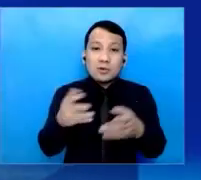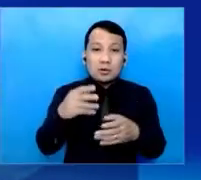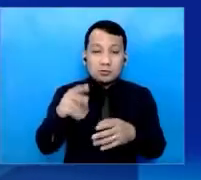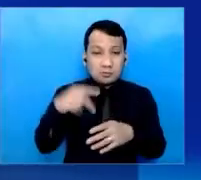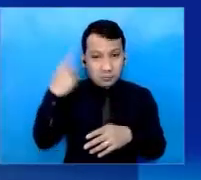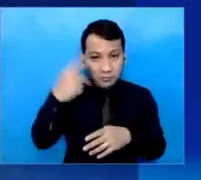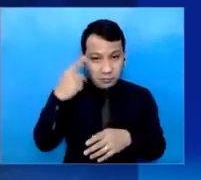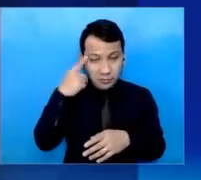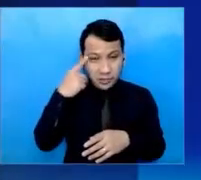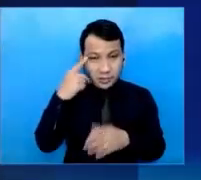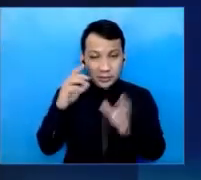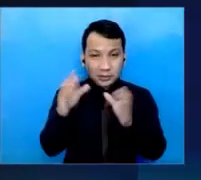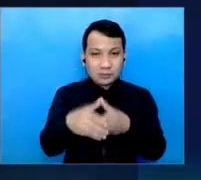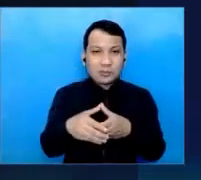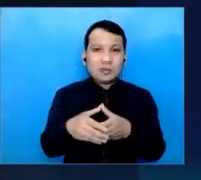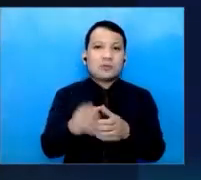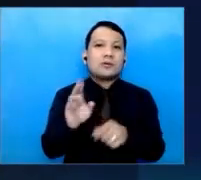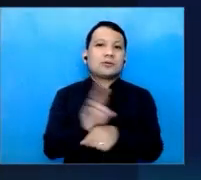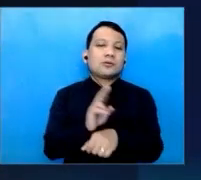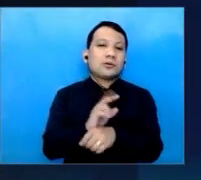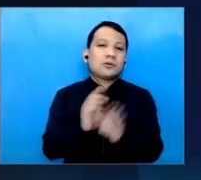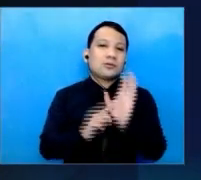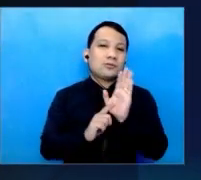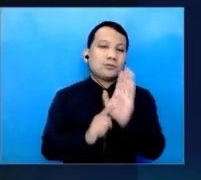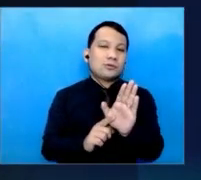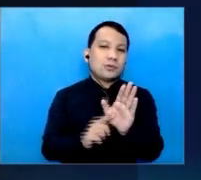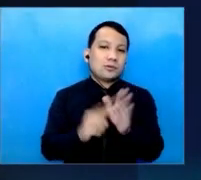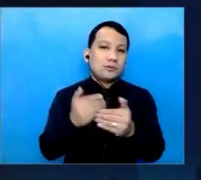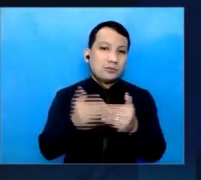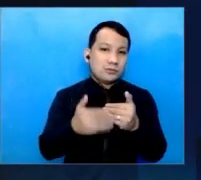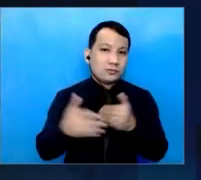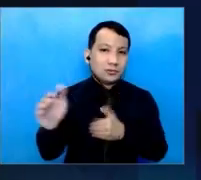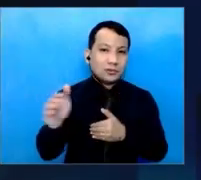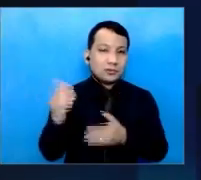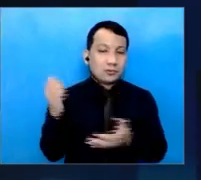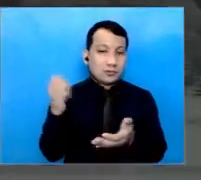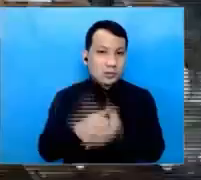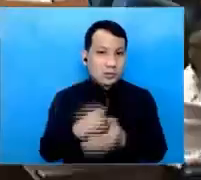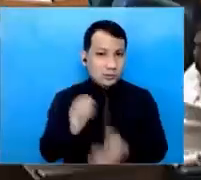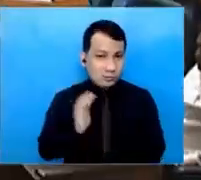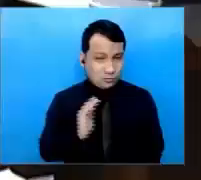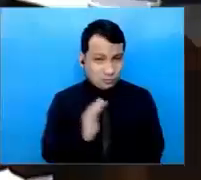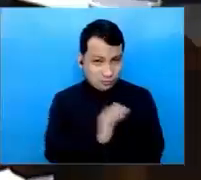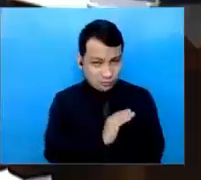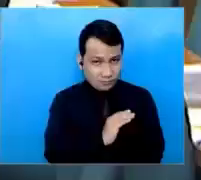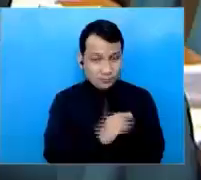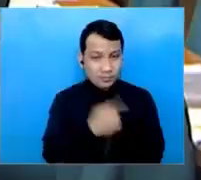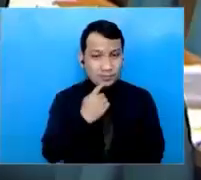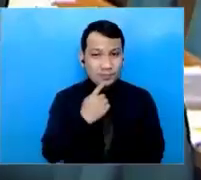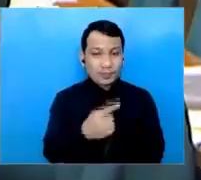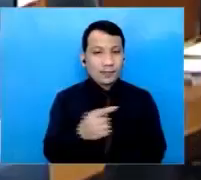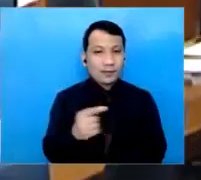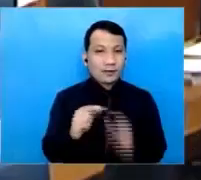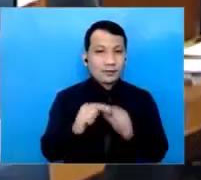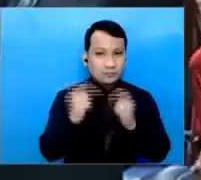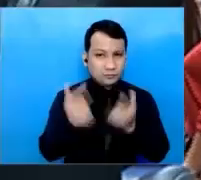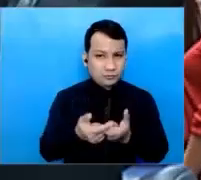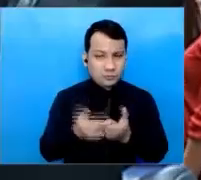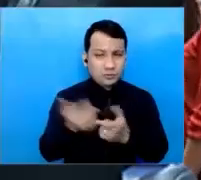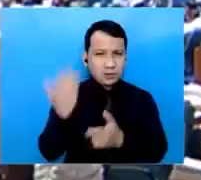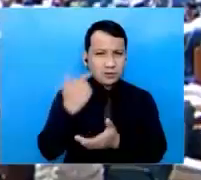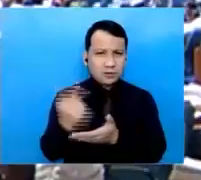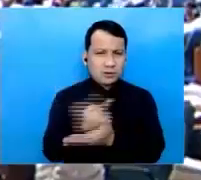mga makapangyarihang bilyonaryo para makalusot papasok ng Congress. At kung susuriin ang kilos nitong nakaraang ilang taon, maliban sa